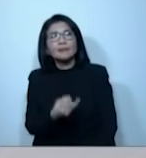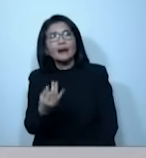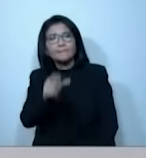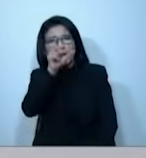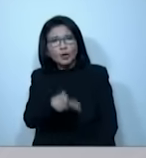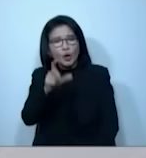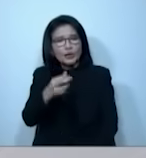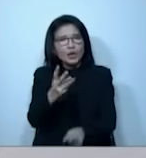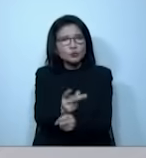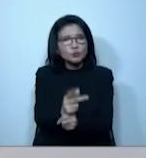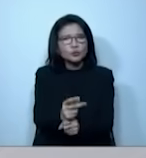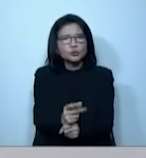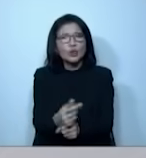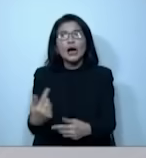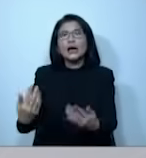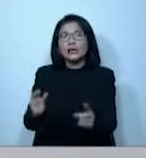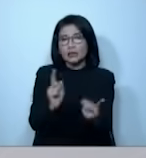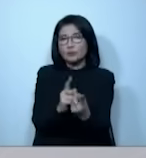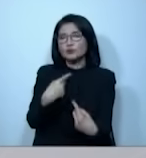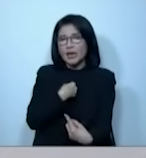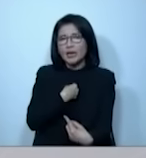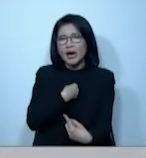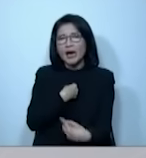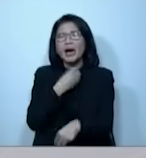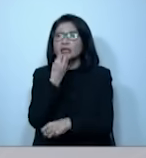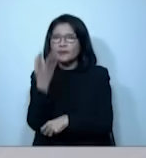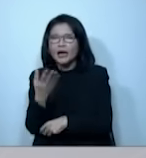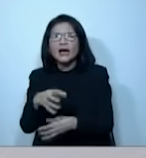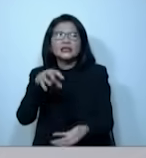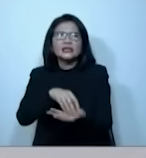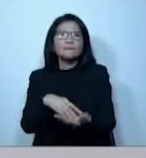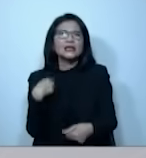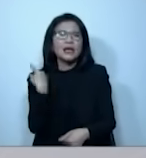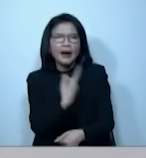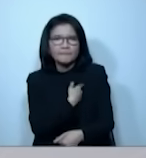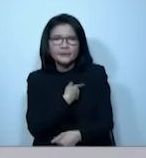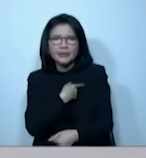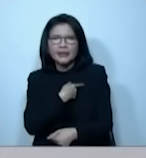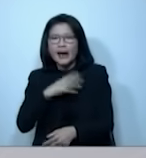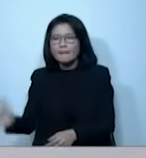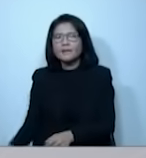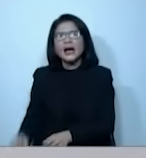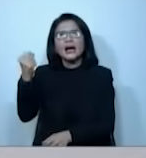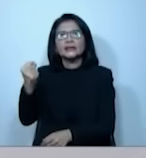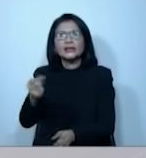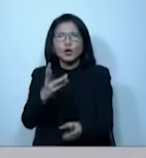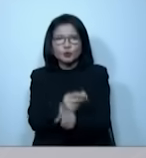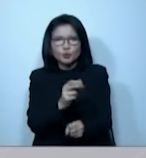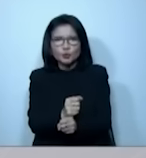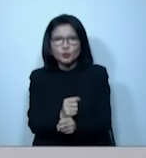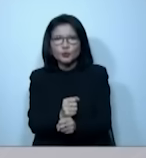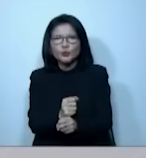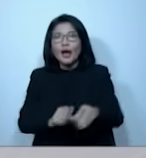guru berjumpa dengan saya dan mereka mengatakan Pak di tempat kami pengangkatan guru-guru itu mendasarkan